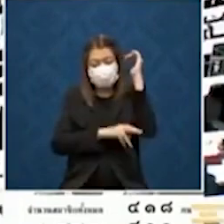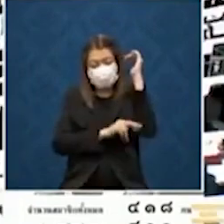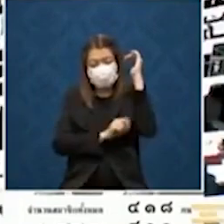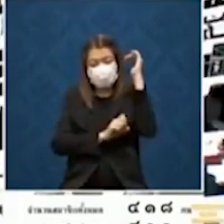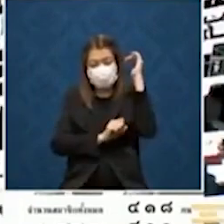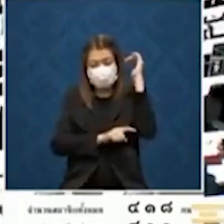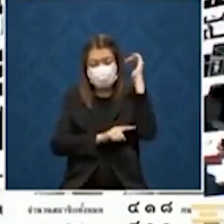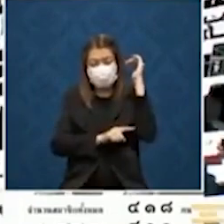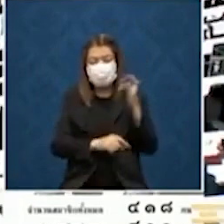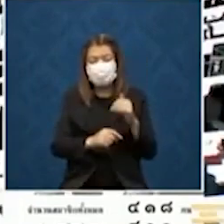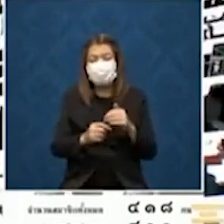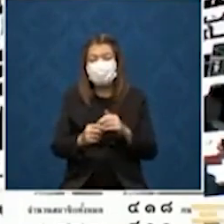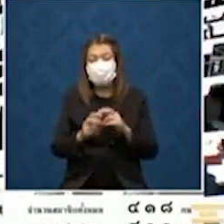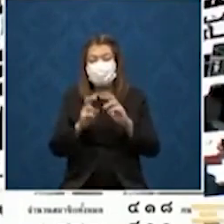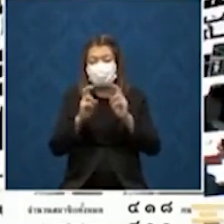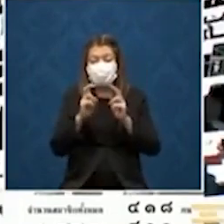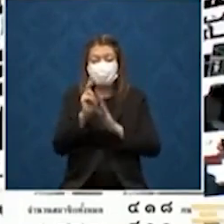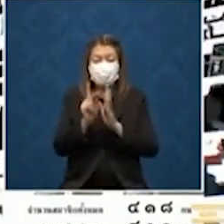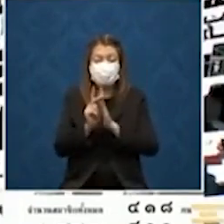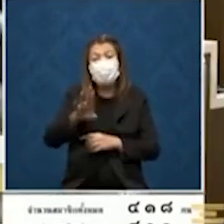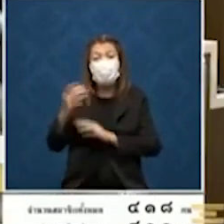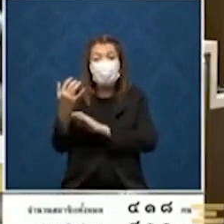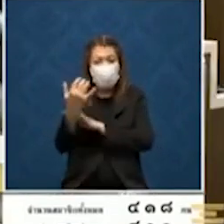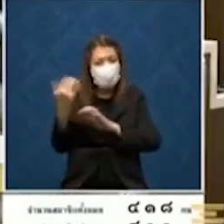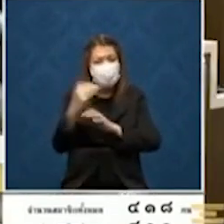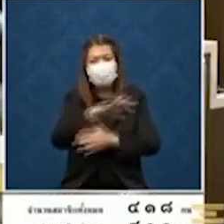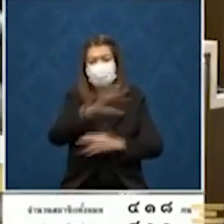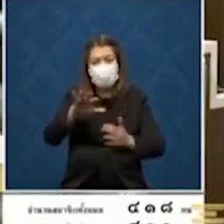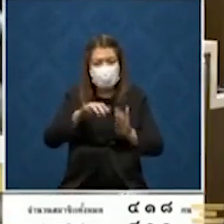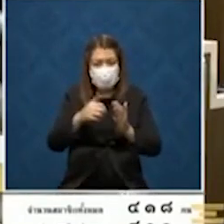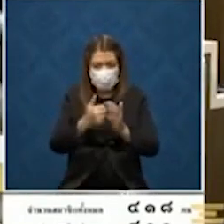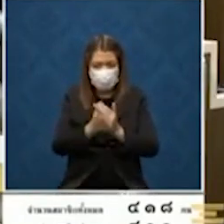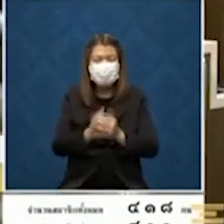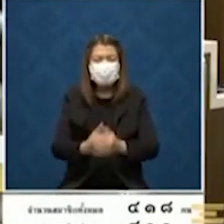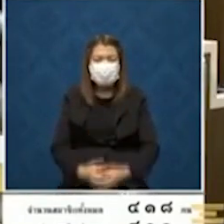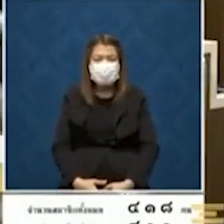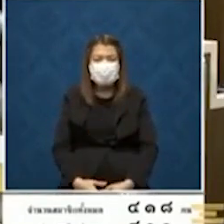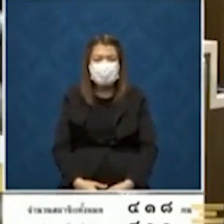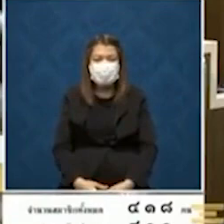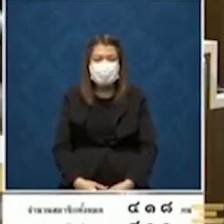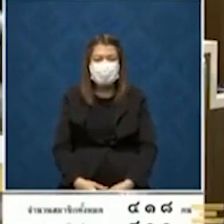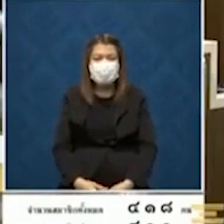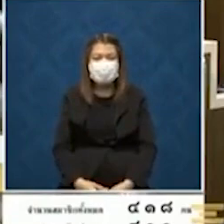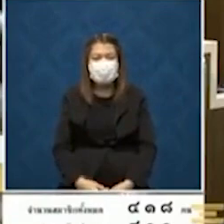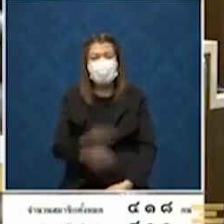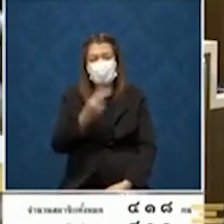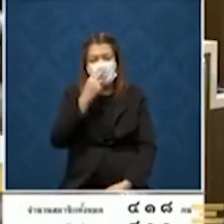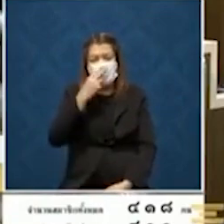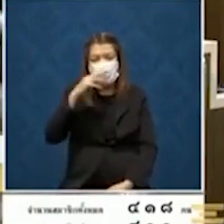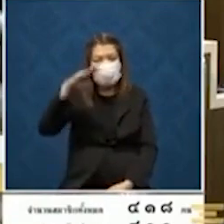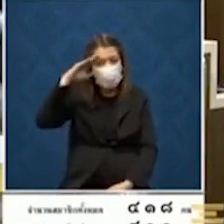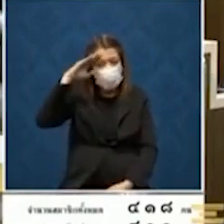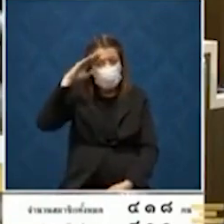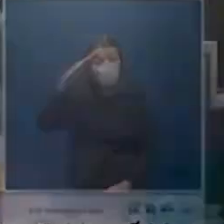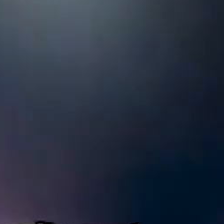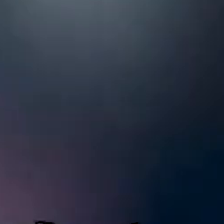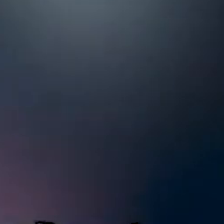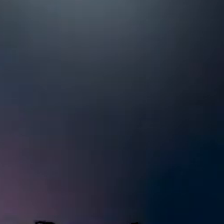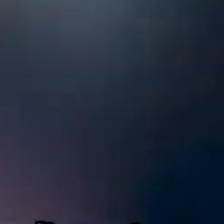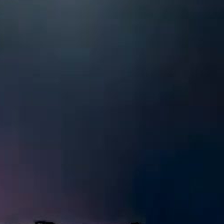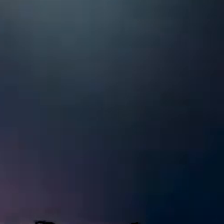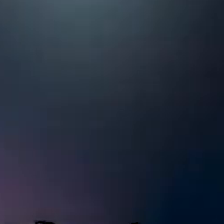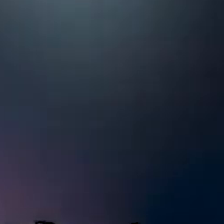าไม่แสดงเลยดีกว่าค่ะเอาไปแสดงกับคนในบ้านก็พอนะคะเอามาออกที่สาธารณะแบบนี้คุ